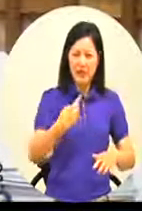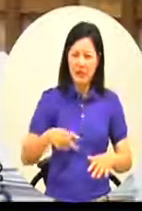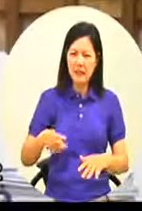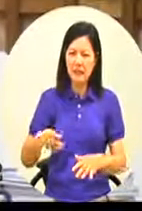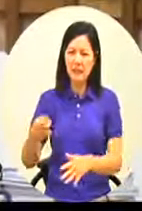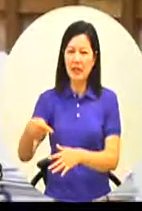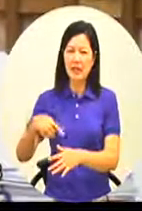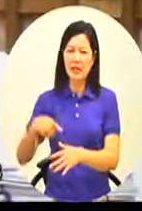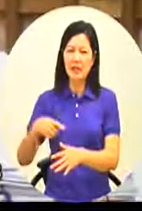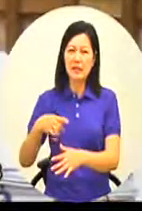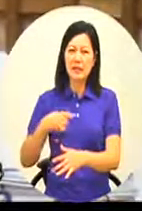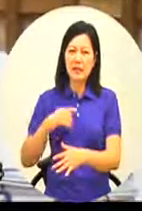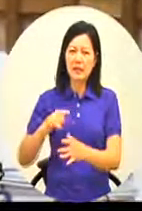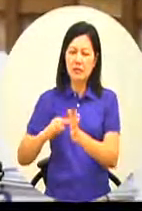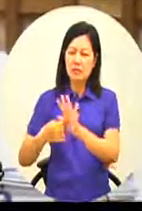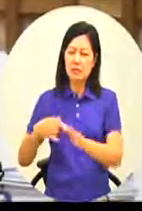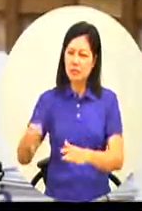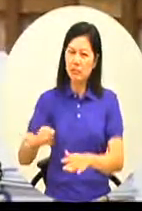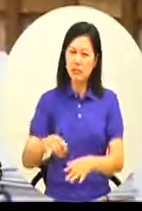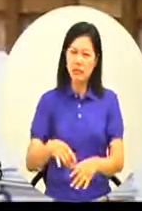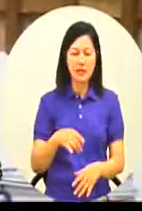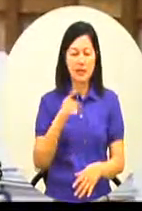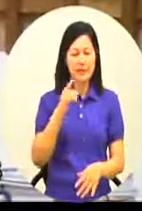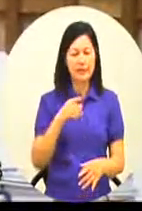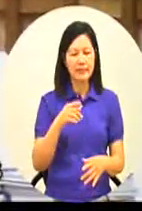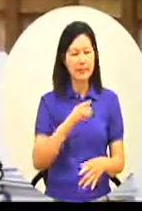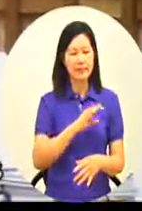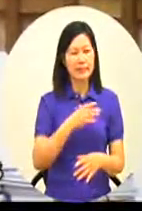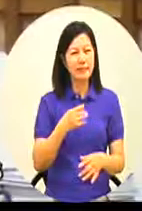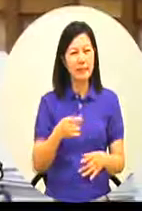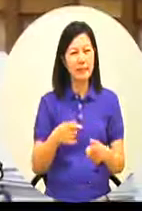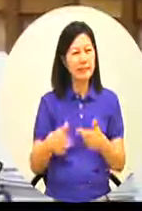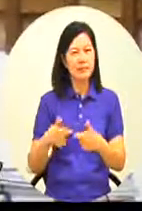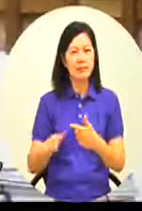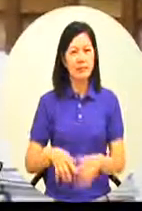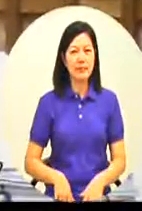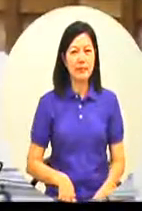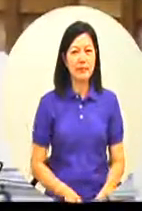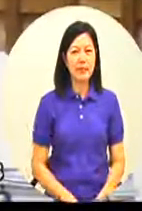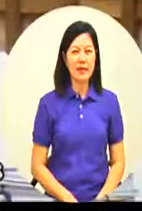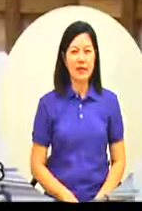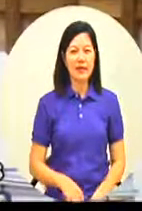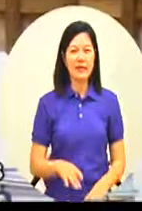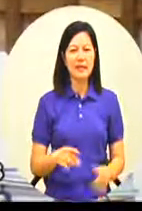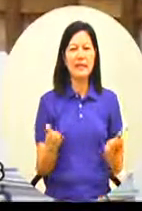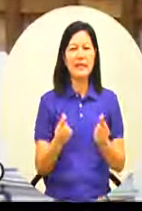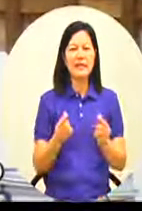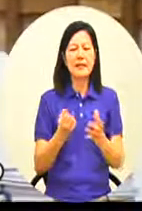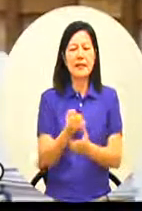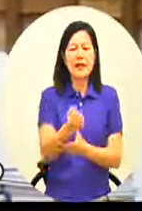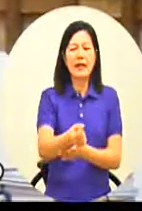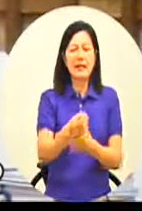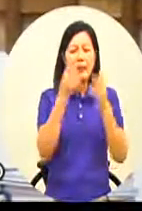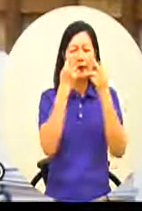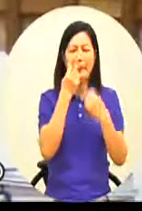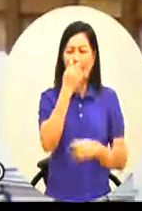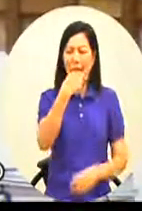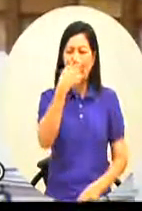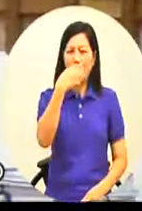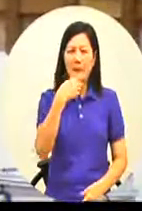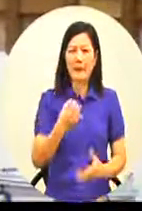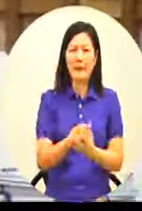湾的国民变出世，安尼讲叫做哇哇哇，骆驼嚎三声，一声八二丁，